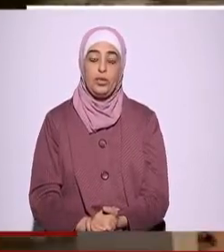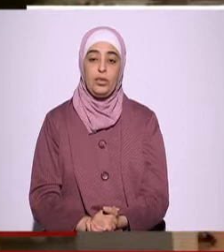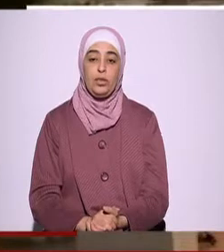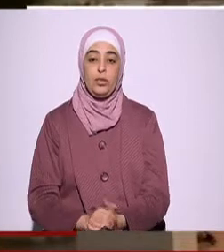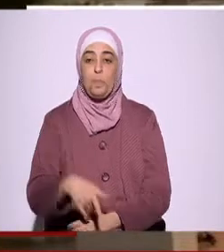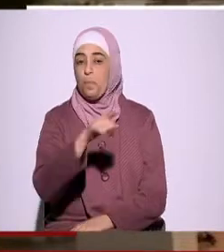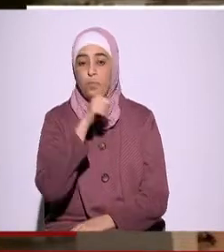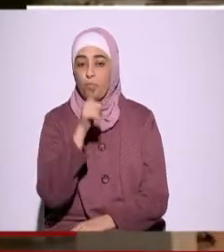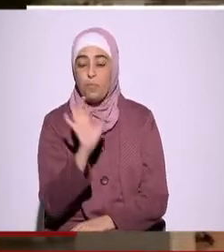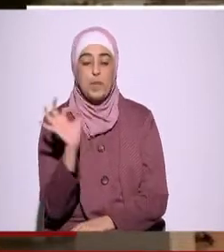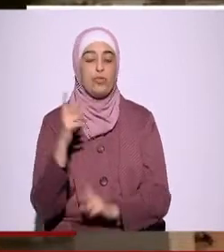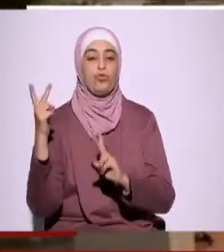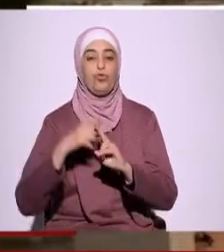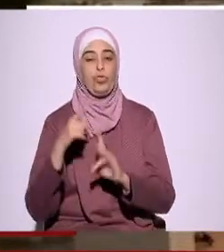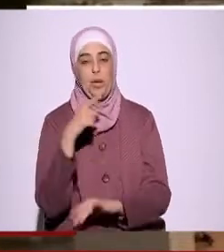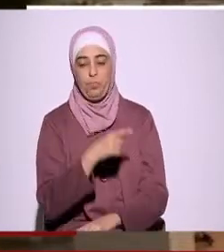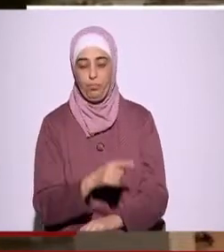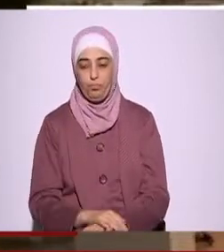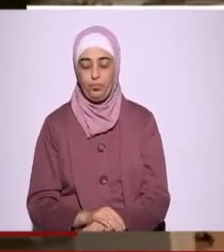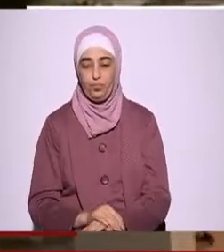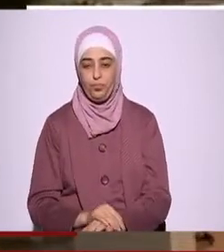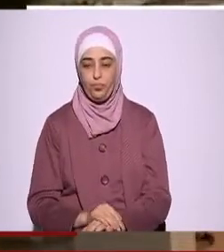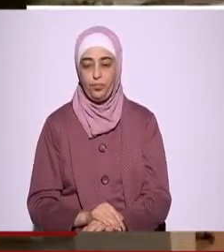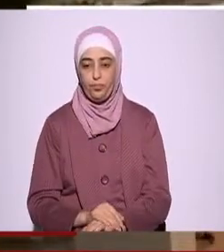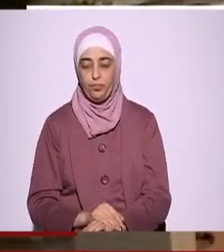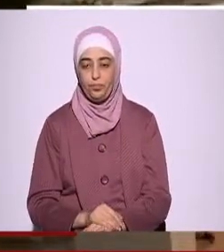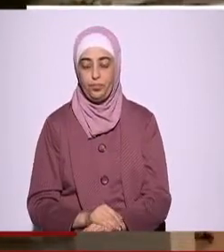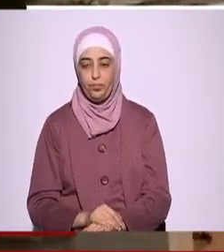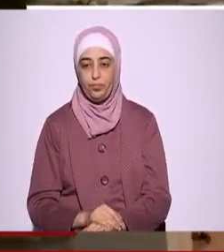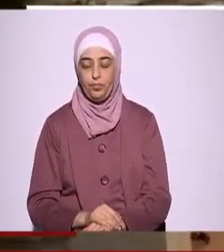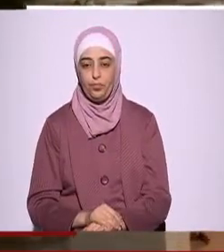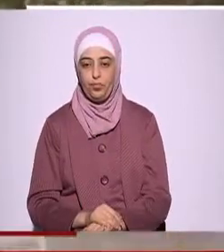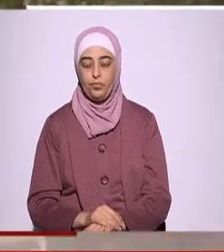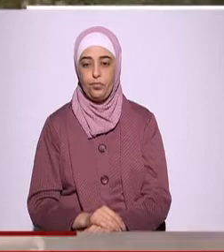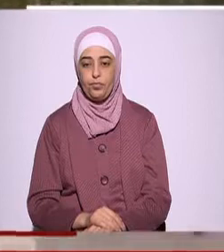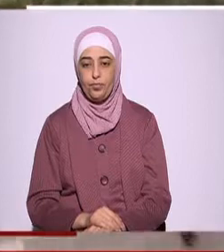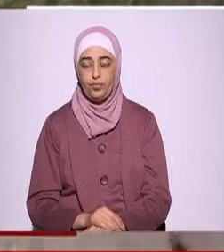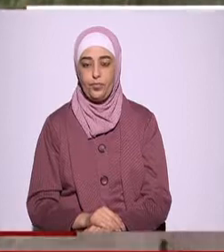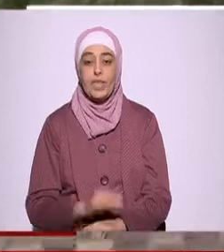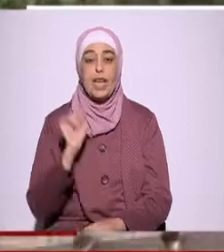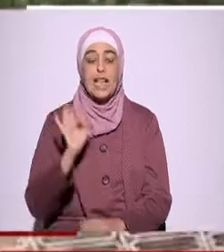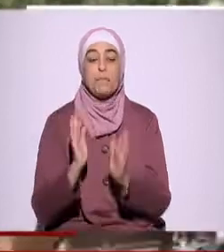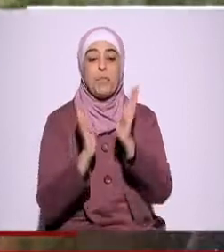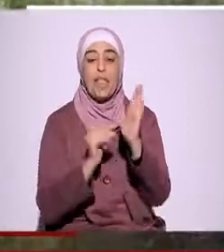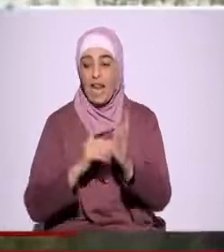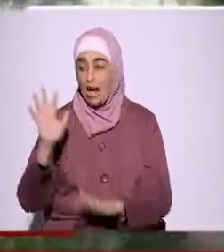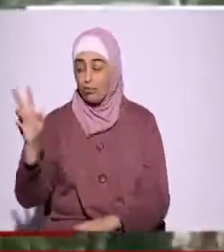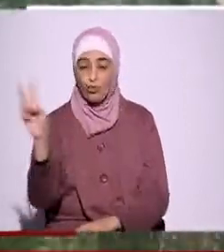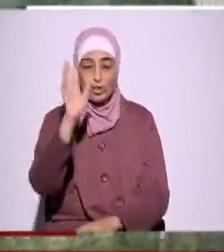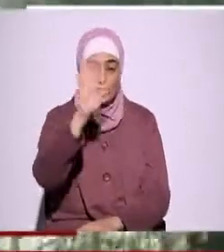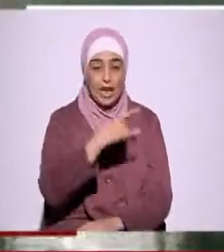شعار الشارع، هو لا تفاوض ولا رجوع مرة أخرى إلى ما قبل يوم 25 أكتوبر،